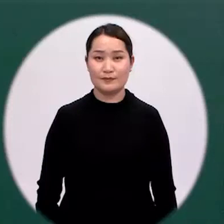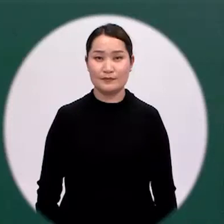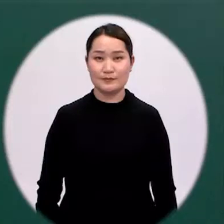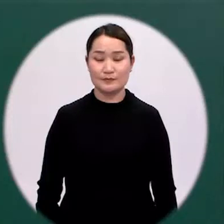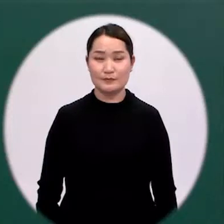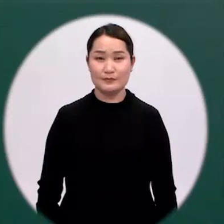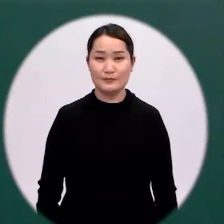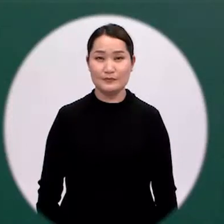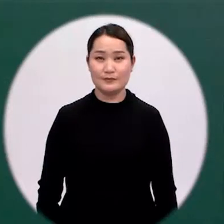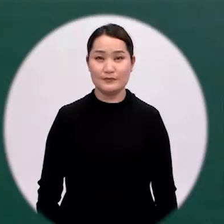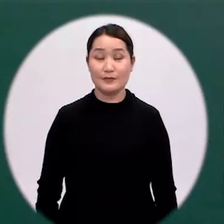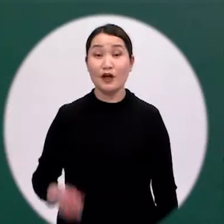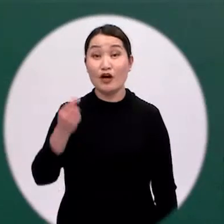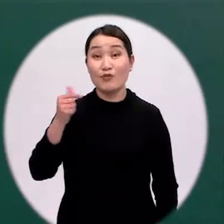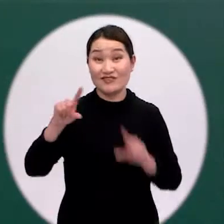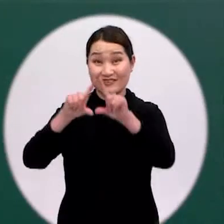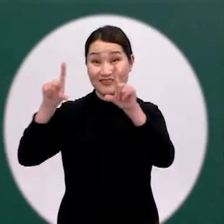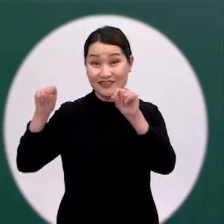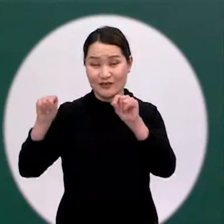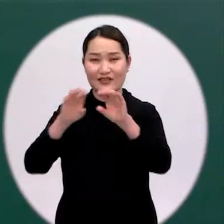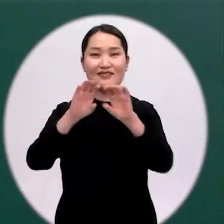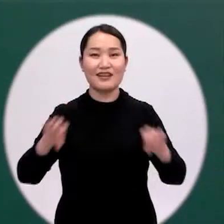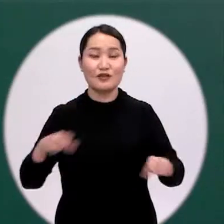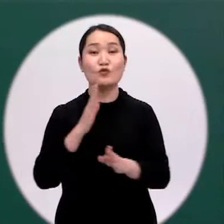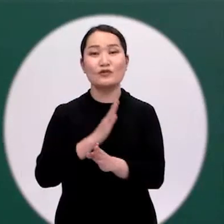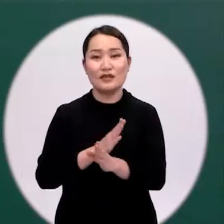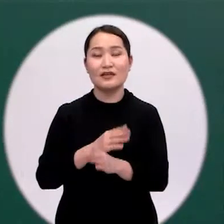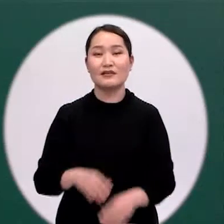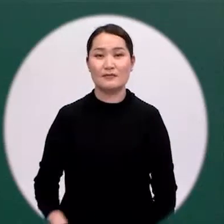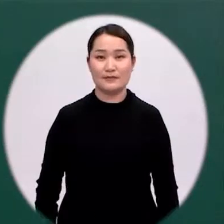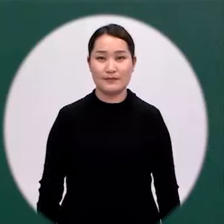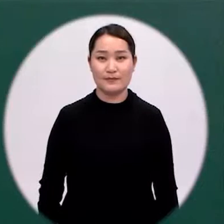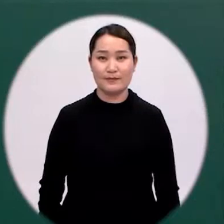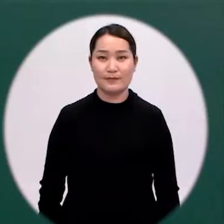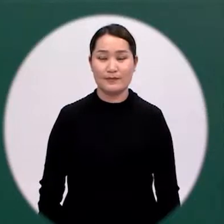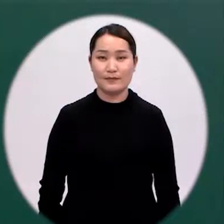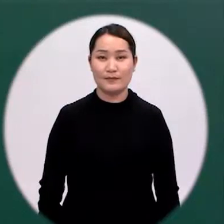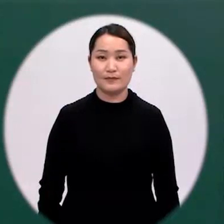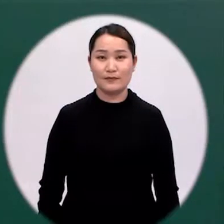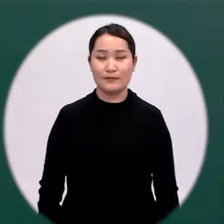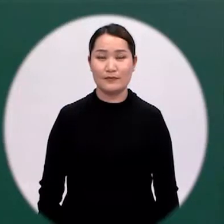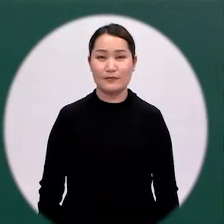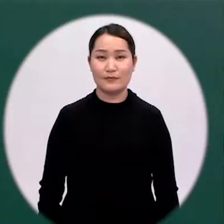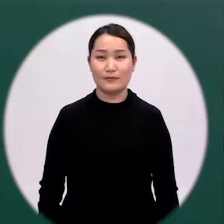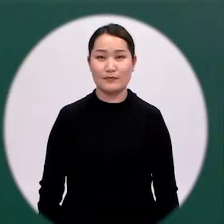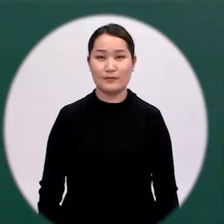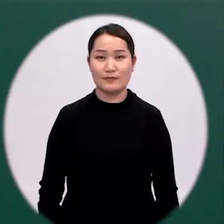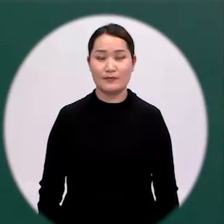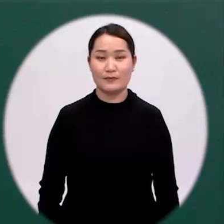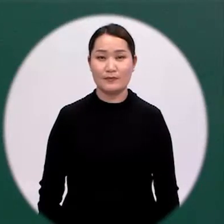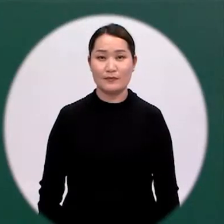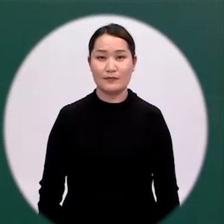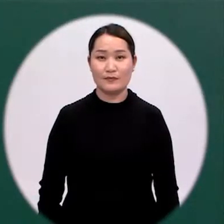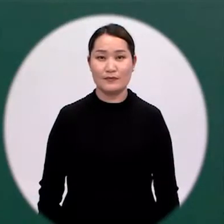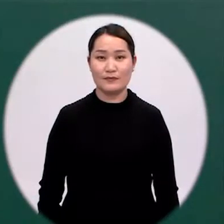За сая бид нар мөнгөн дэвсгэртүүдийгээ задлаа. Одоо цөмөрөө мөнгөн дэвсгэртүүдийгээ бүхэлдээ